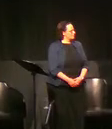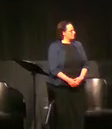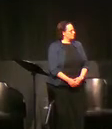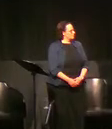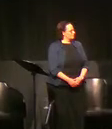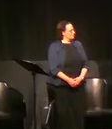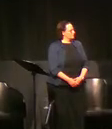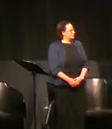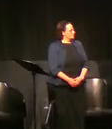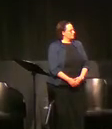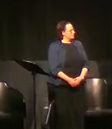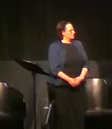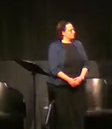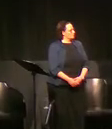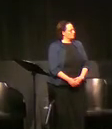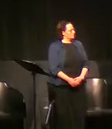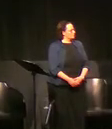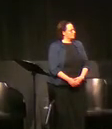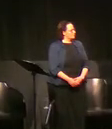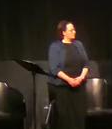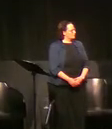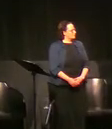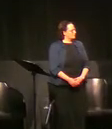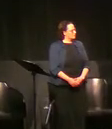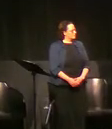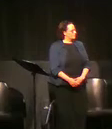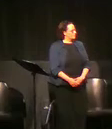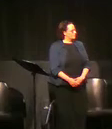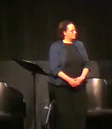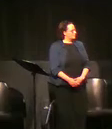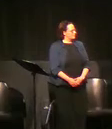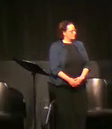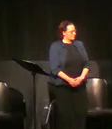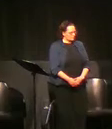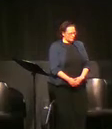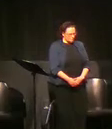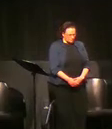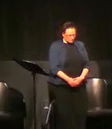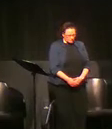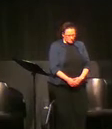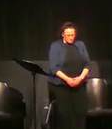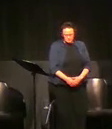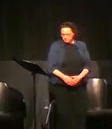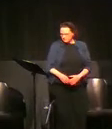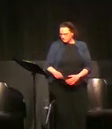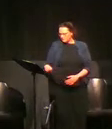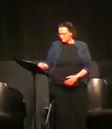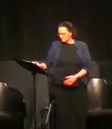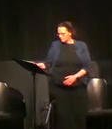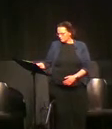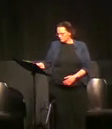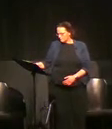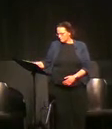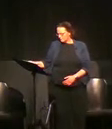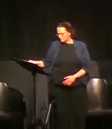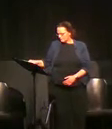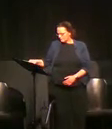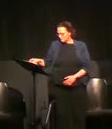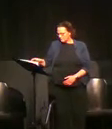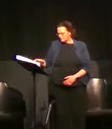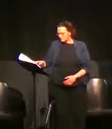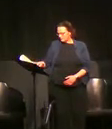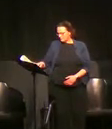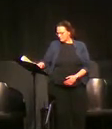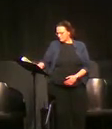Urbach, Simon Urbach, Nuchim Urbach, Feigla Urbach, Perla